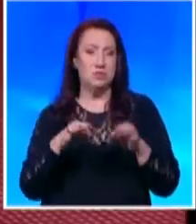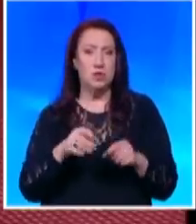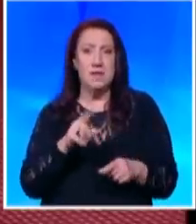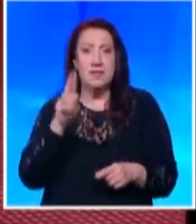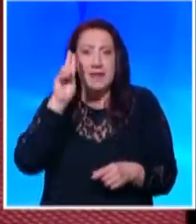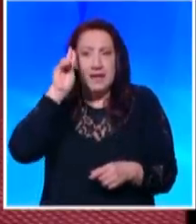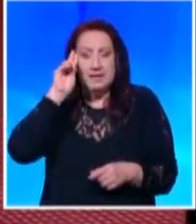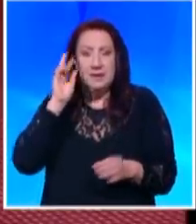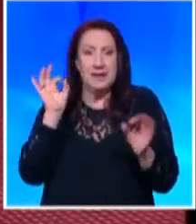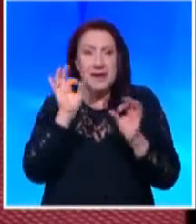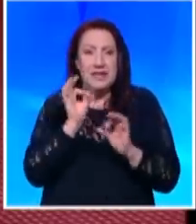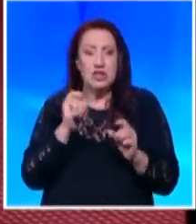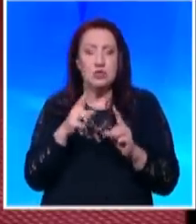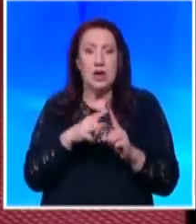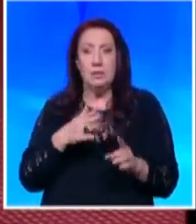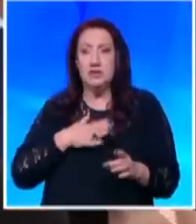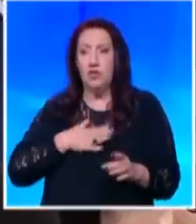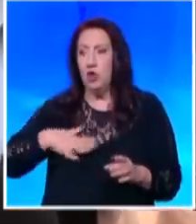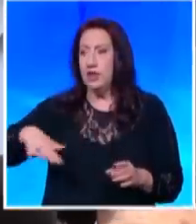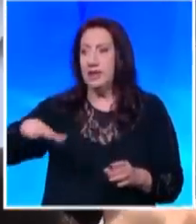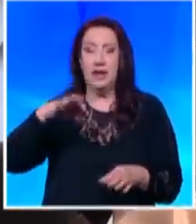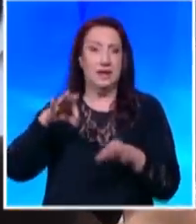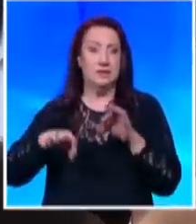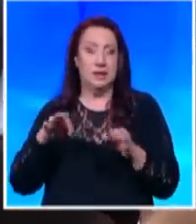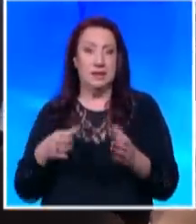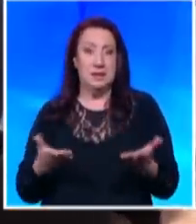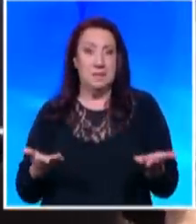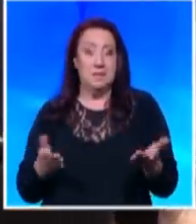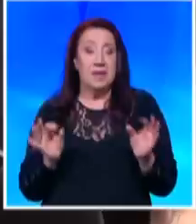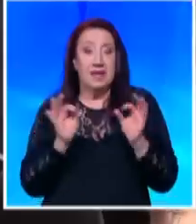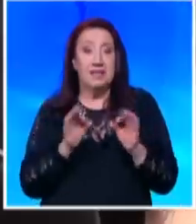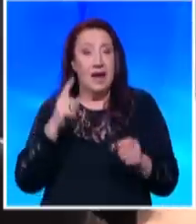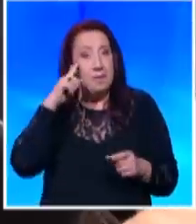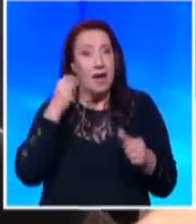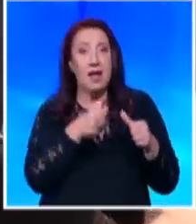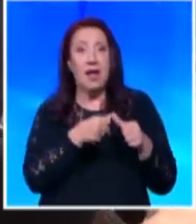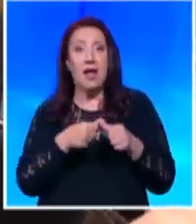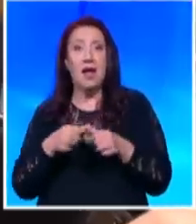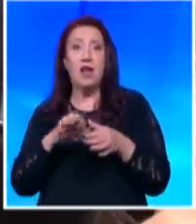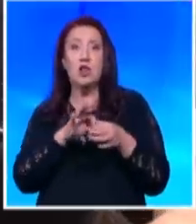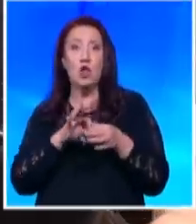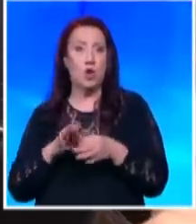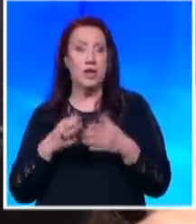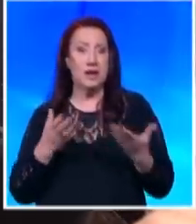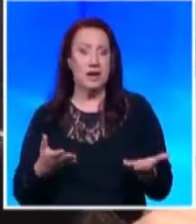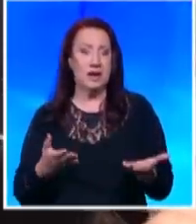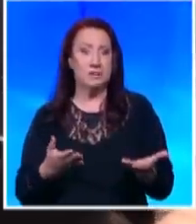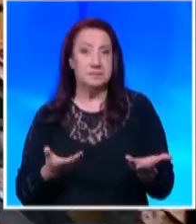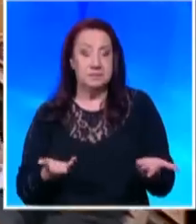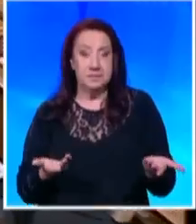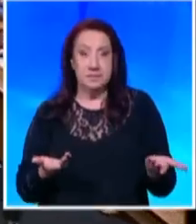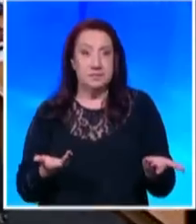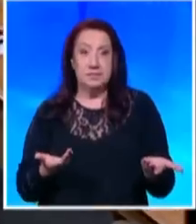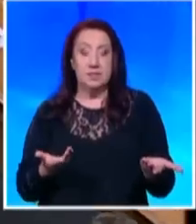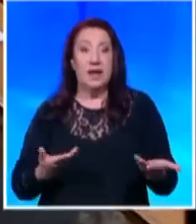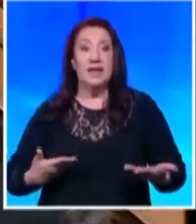своите избиратели. Какво е обяснението според вас? Няма логика. Обяснението е, че интересите на държавата всъщност са